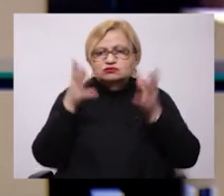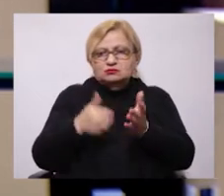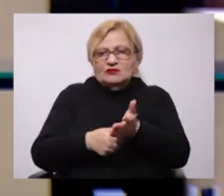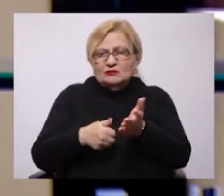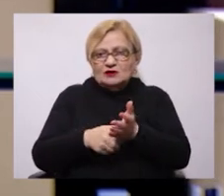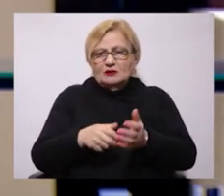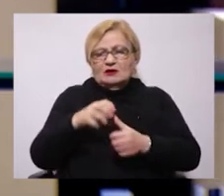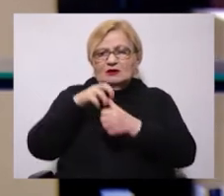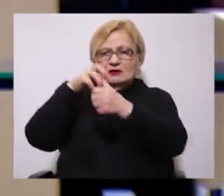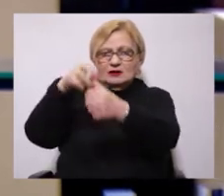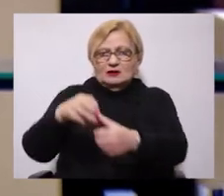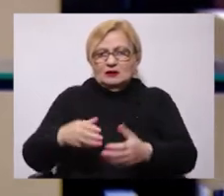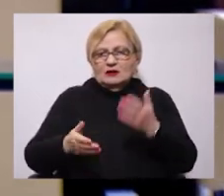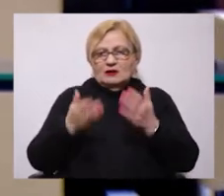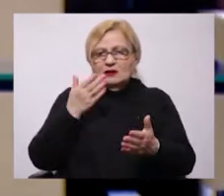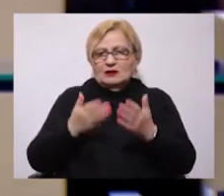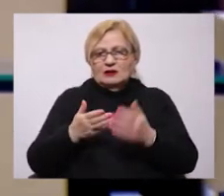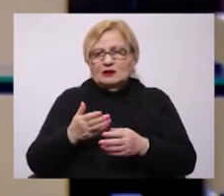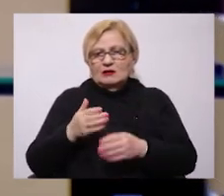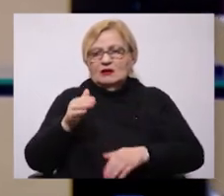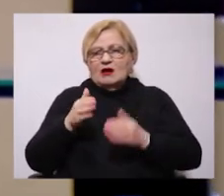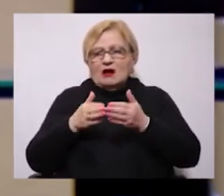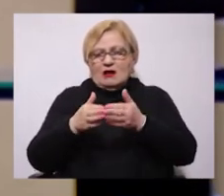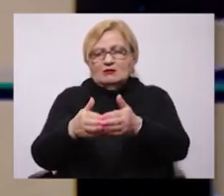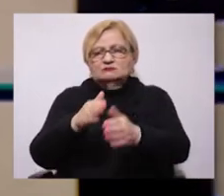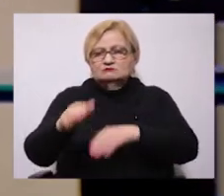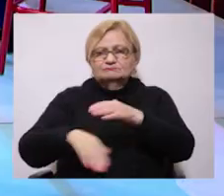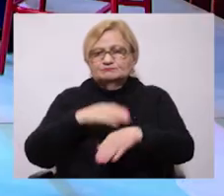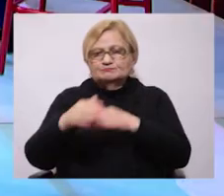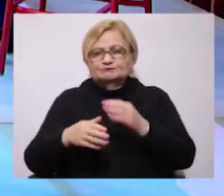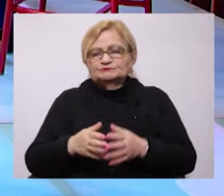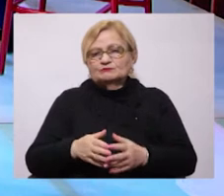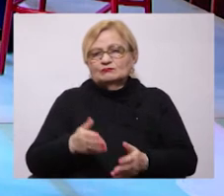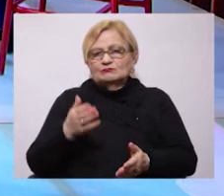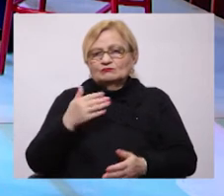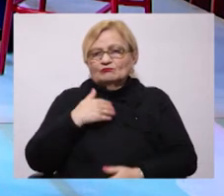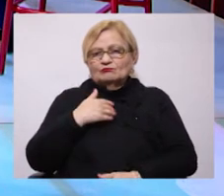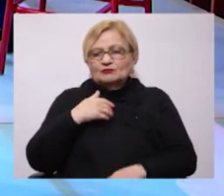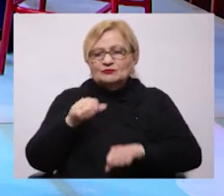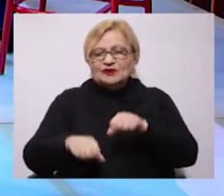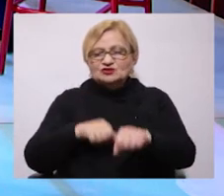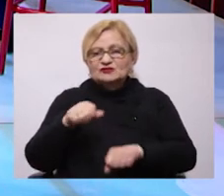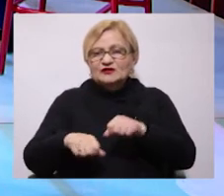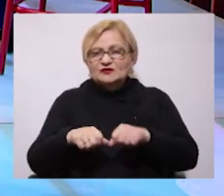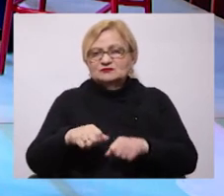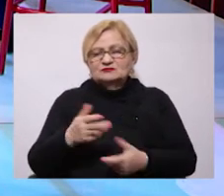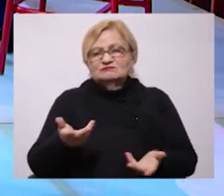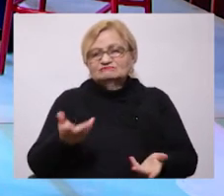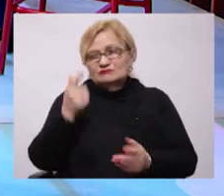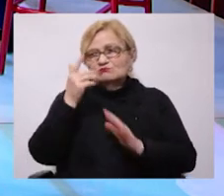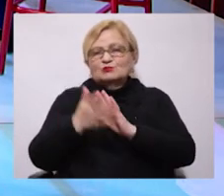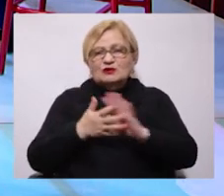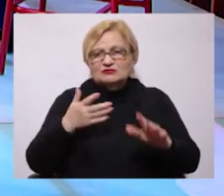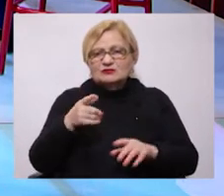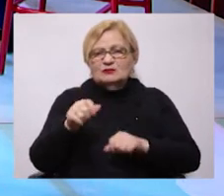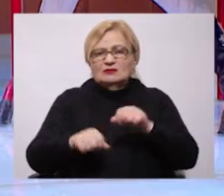გავგზავნიო, ან კამერით იქნებ გადაცუროს კიდეც ოკეანე და წავიდესო. ჩემს ველოსიპედს ვათხოვებო, მაგრამ მიხვდა,